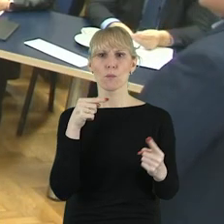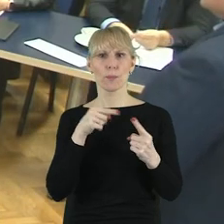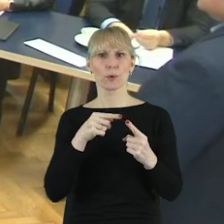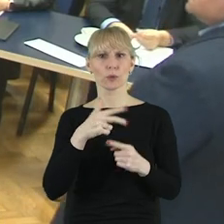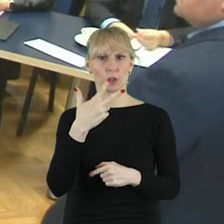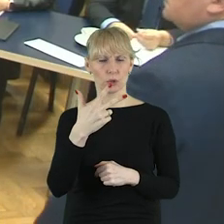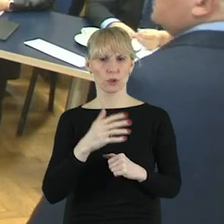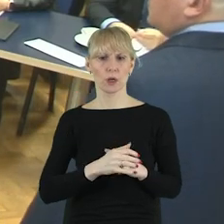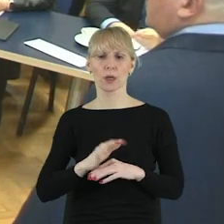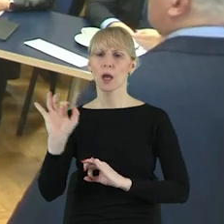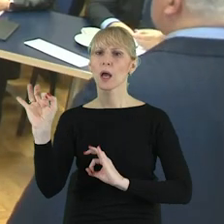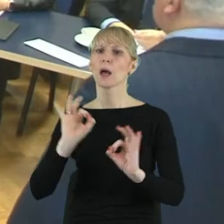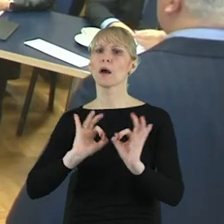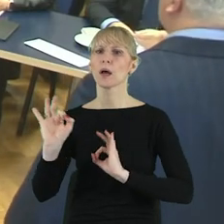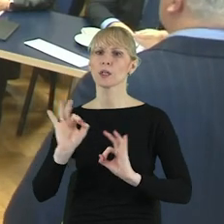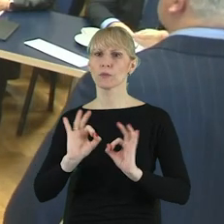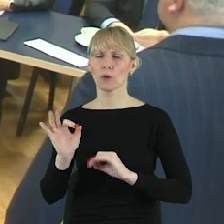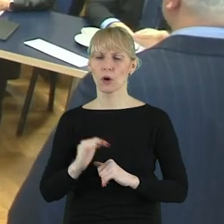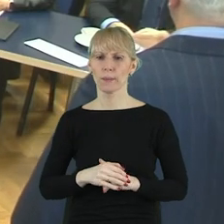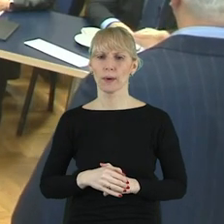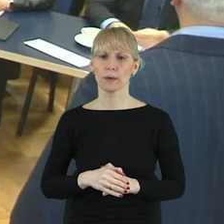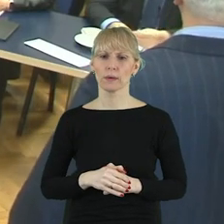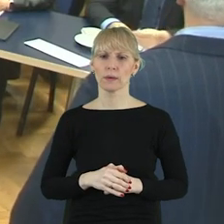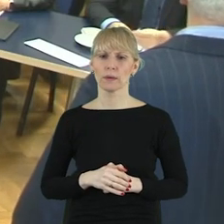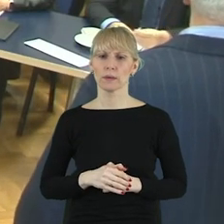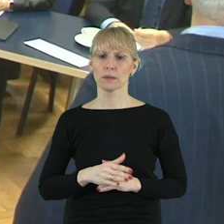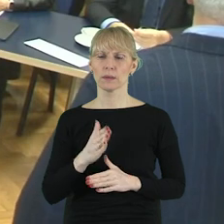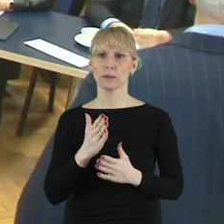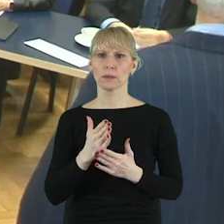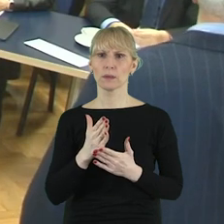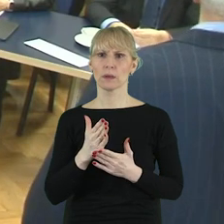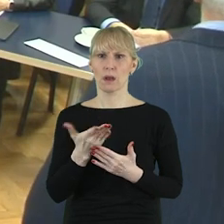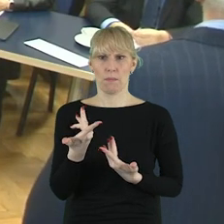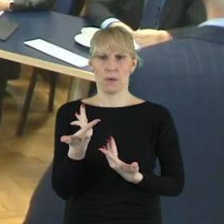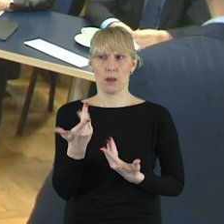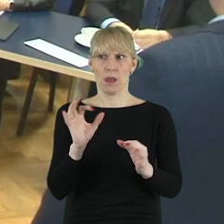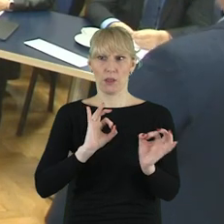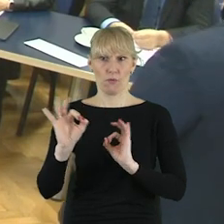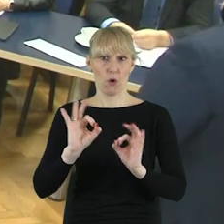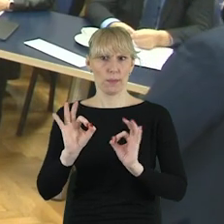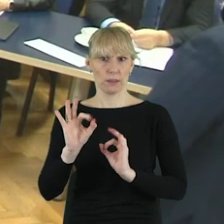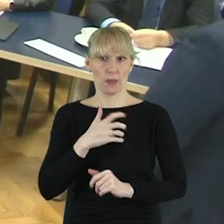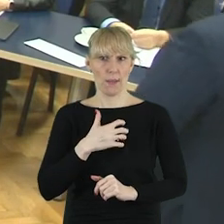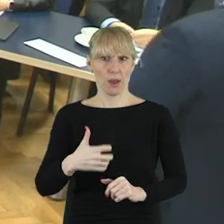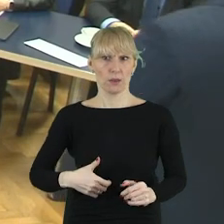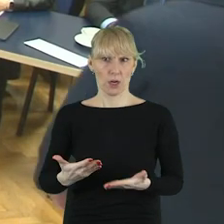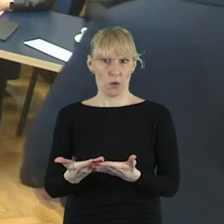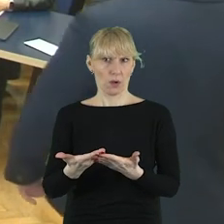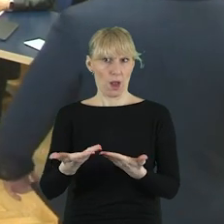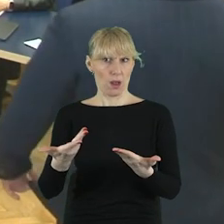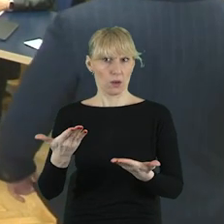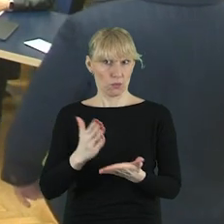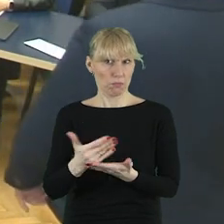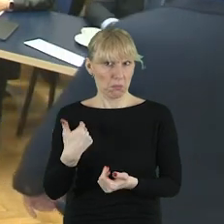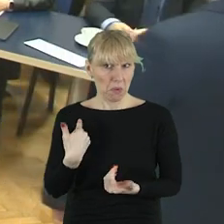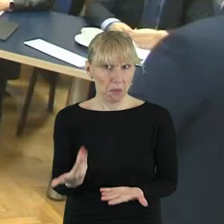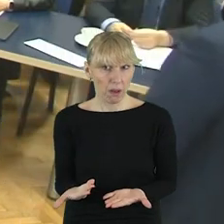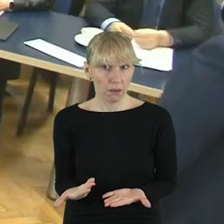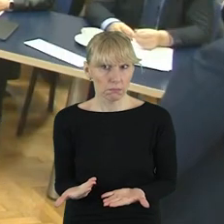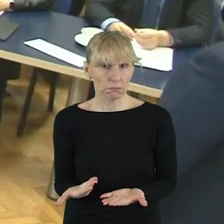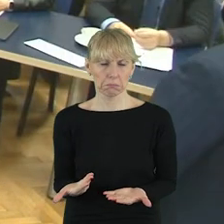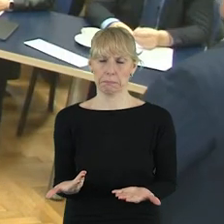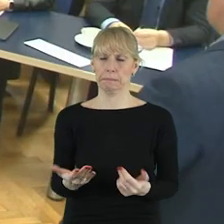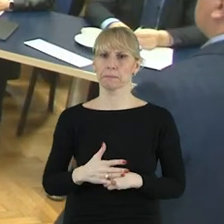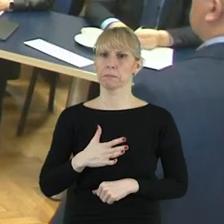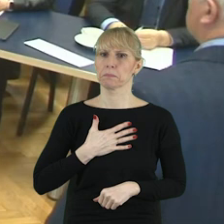została nam przedstawiona, ale ja chciałbym jeszcze powiedzieć, że nie są upoważnione przez Łódzką